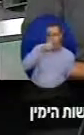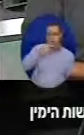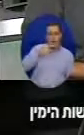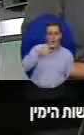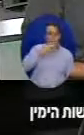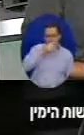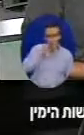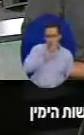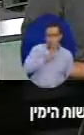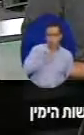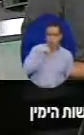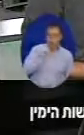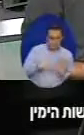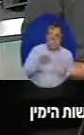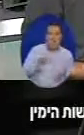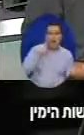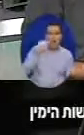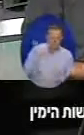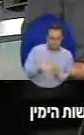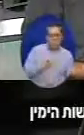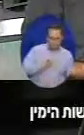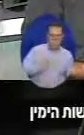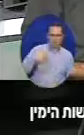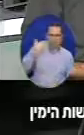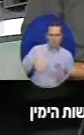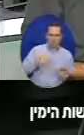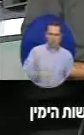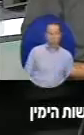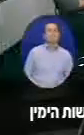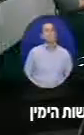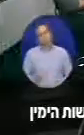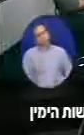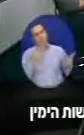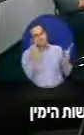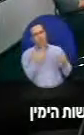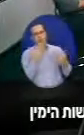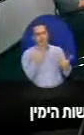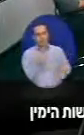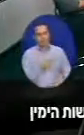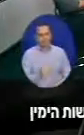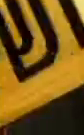בחירות. נתניהו לא רוצה בחירות, אבל יהיו לו בחירות. הסיטואציה יכולה להוביל לשם. טוב, הבנתי בסוף. חברים, תודה